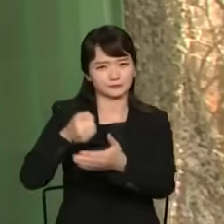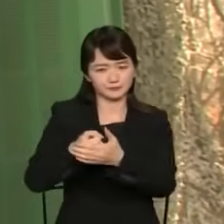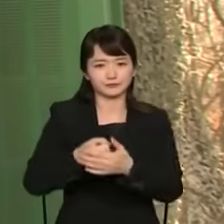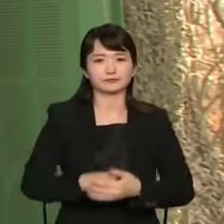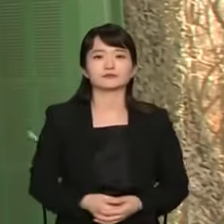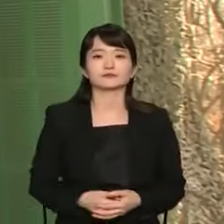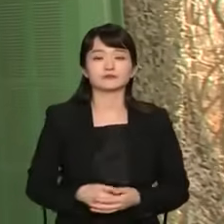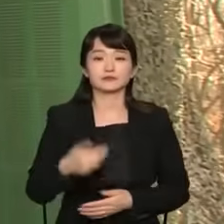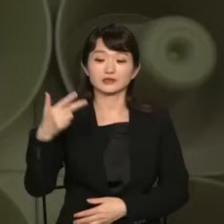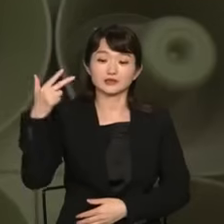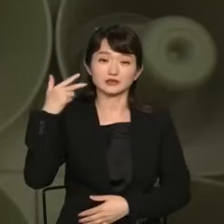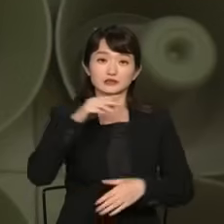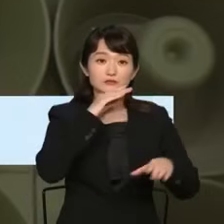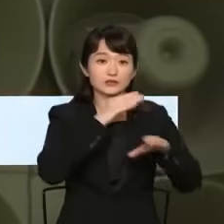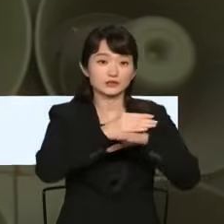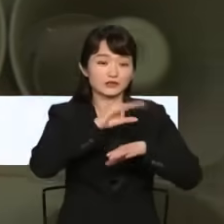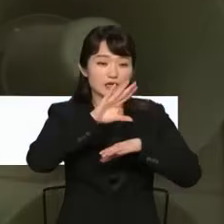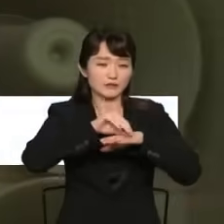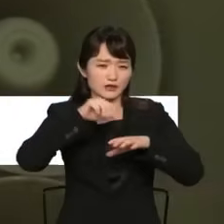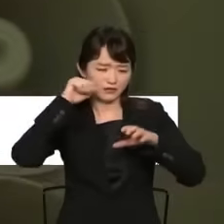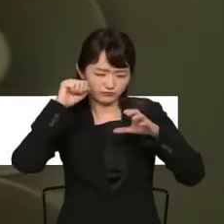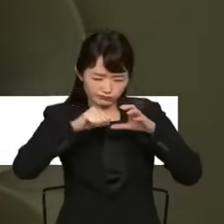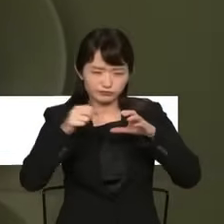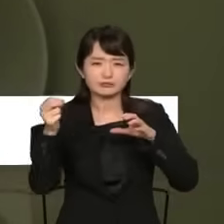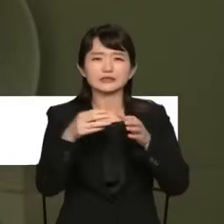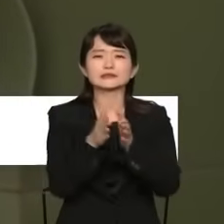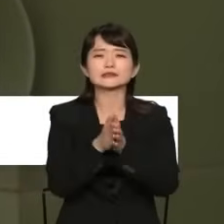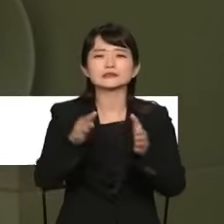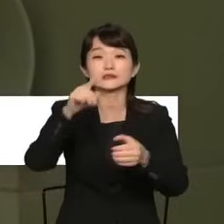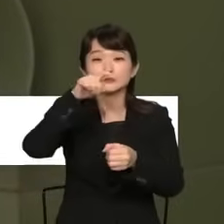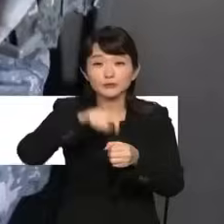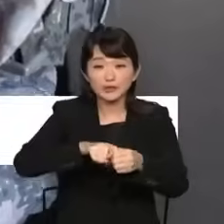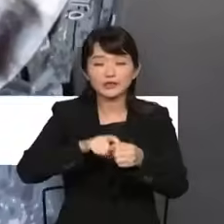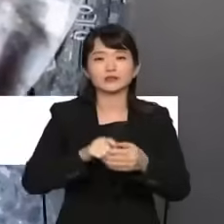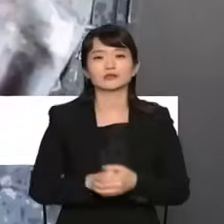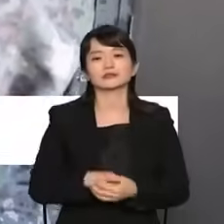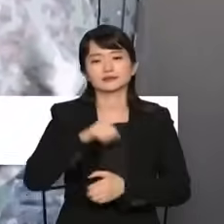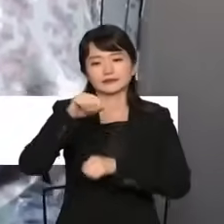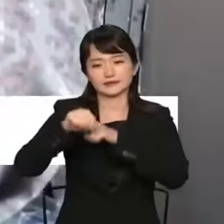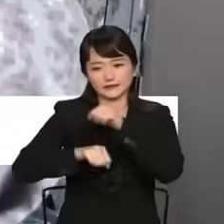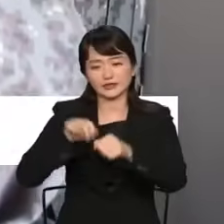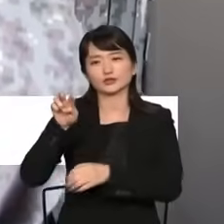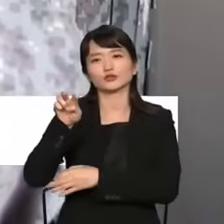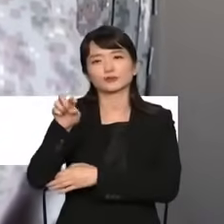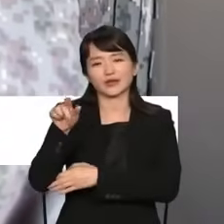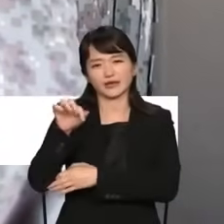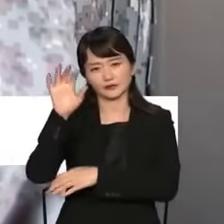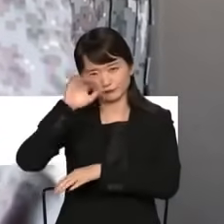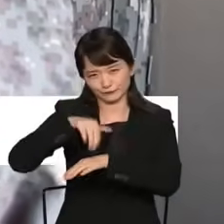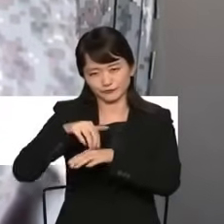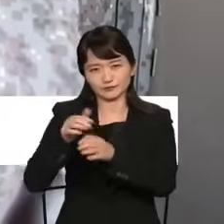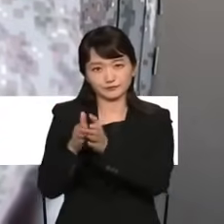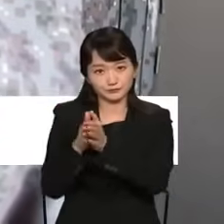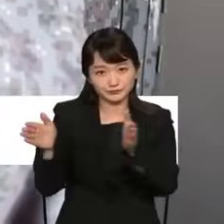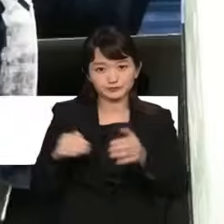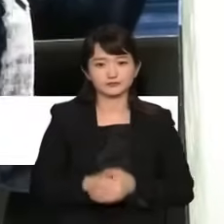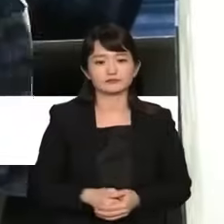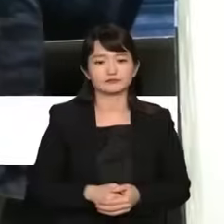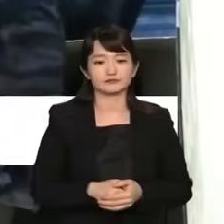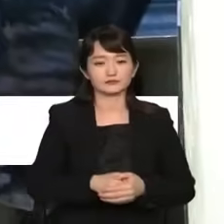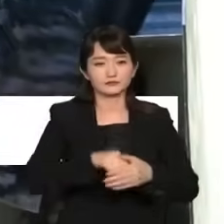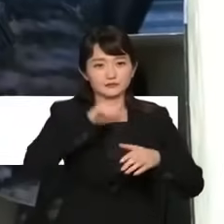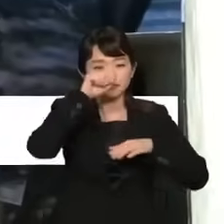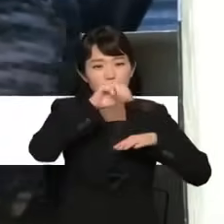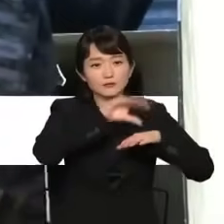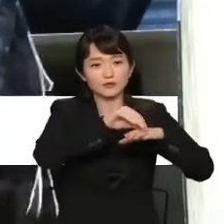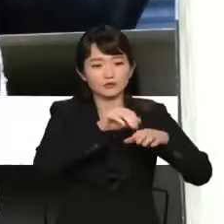군은 지난주 대북 확성기 방송을 다시 하기 위해 자유의 메아리 훈련을 진행했습니다. 고정형 확성기를